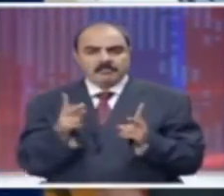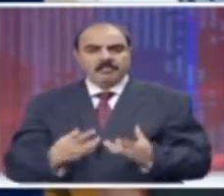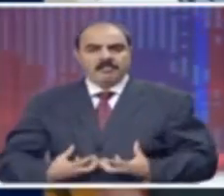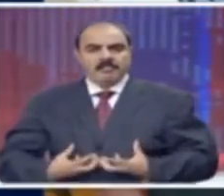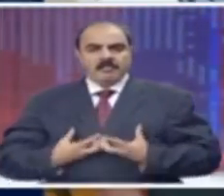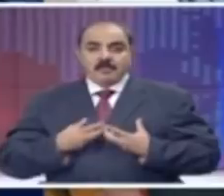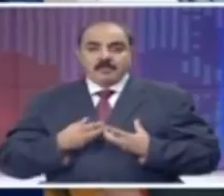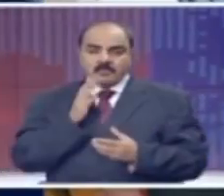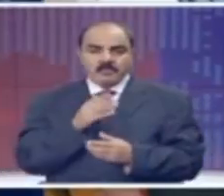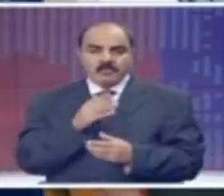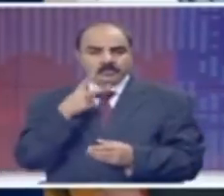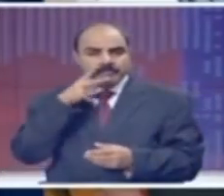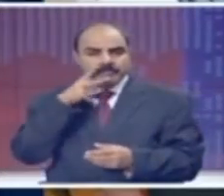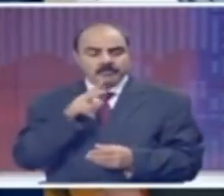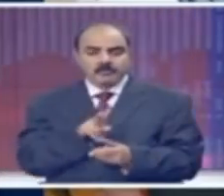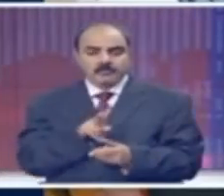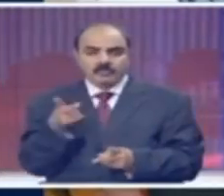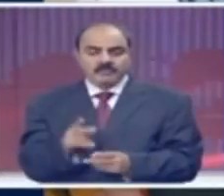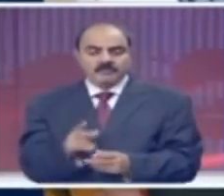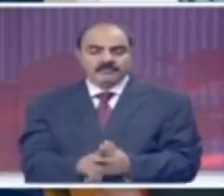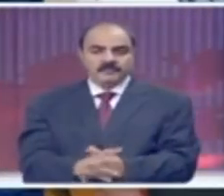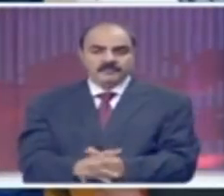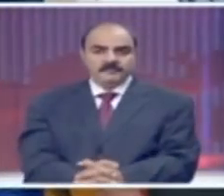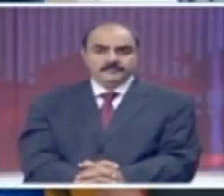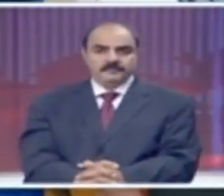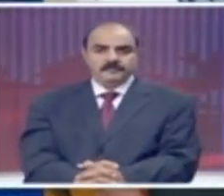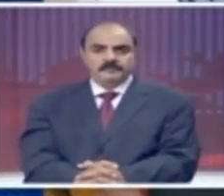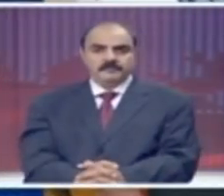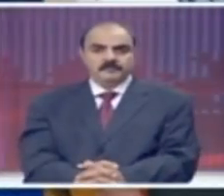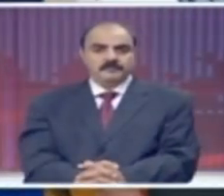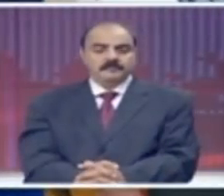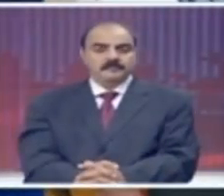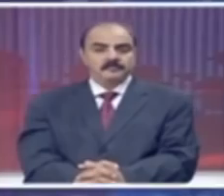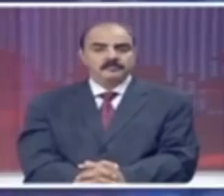بعض الأحيان إلى حد التجاوز الشخصي من بعض المخالفين.